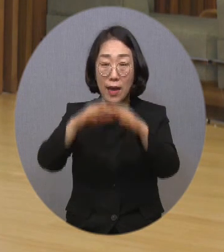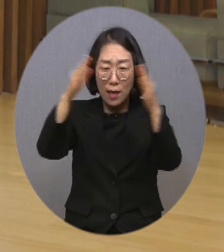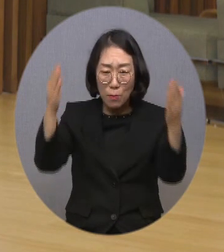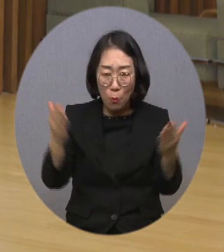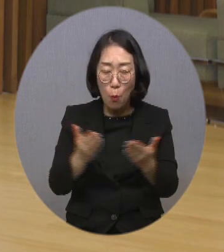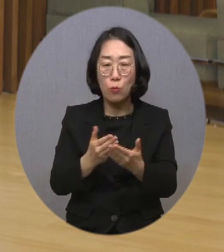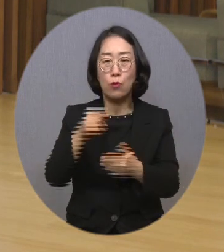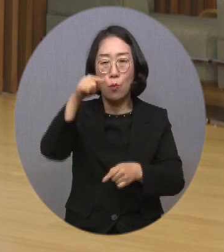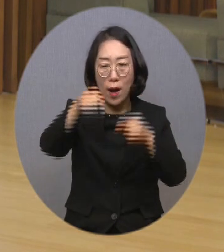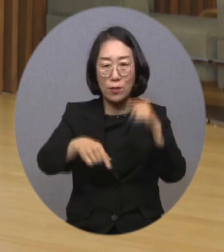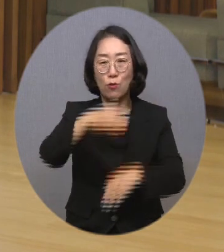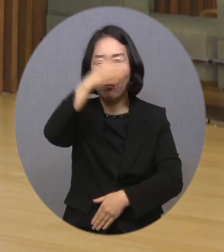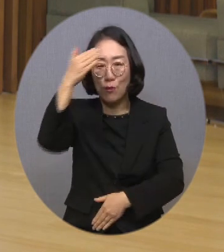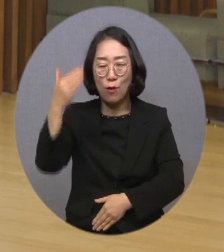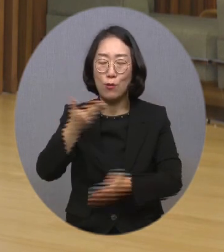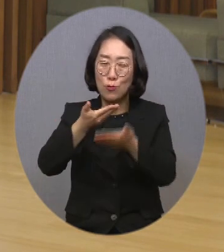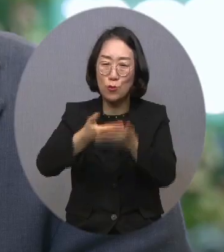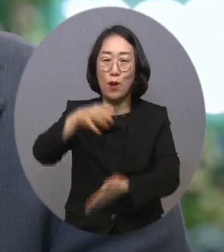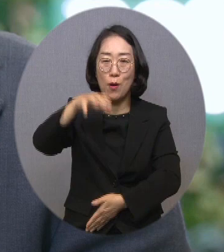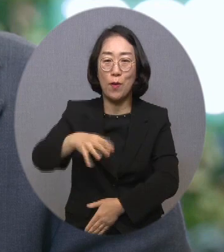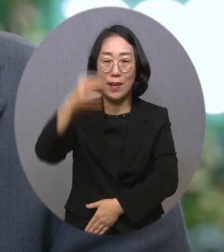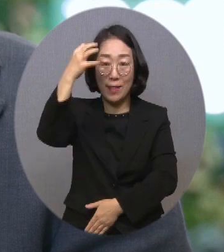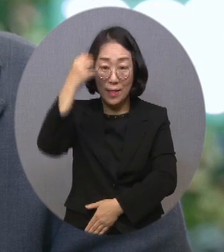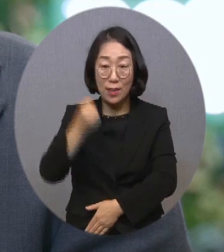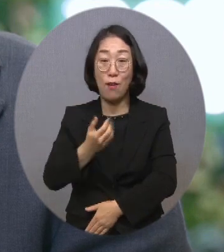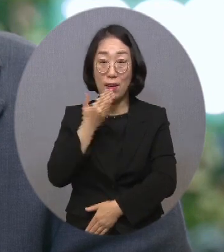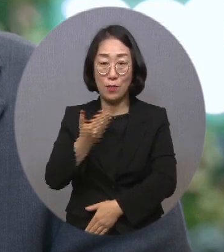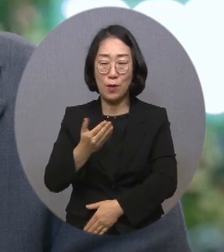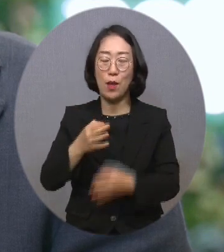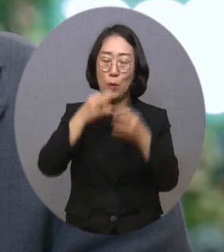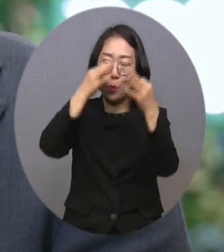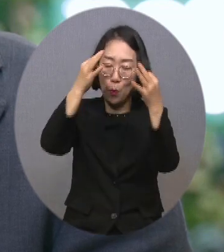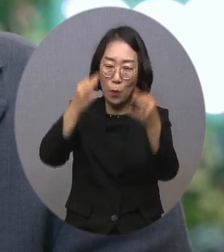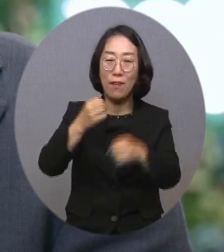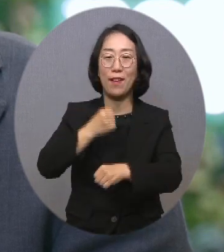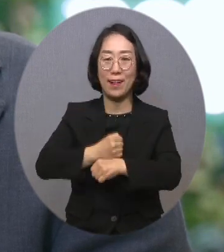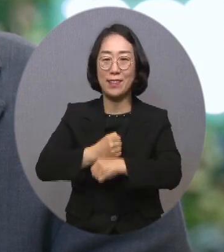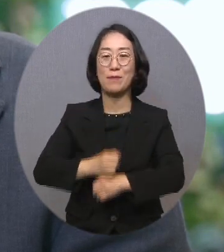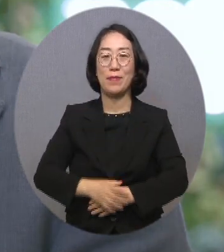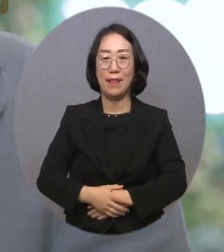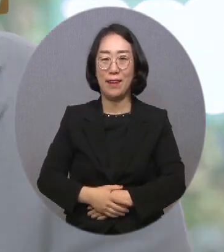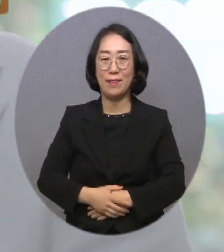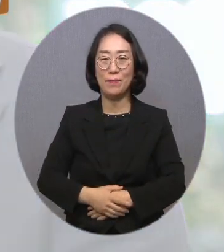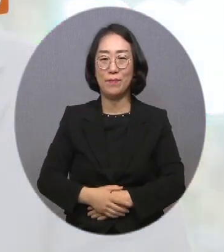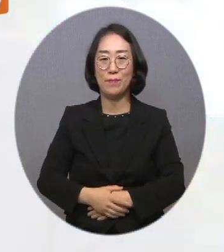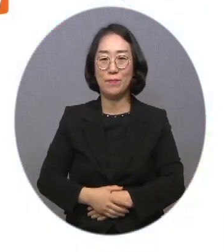뜻깊고 의미 있는 장소로 기억되도록 여러 가지 노력들을 해 나가도록 하겠습니다.